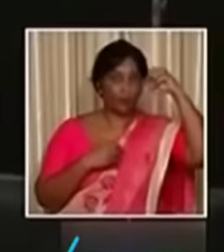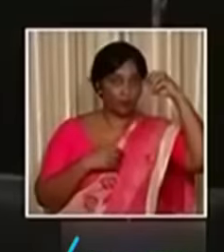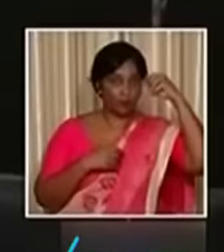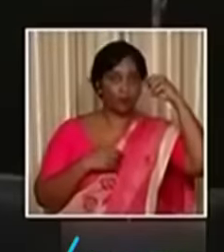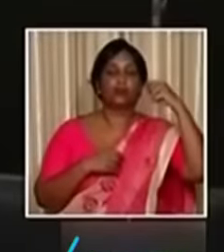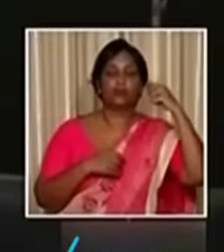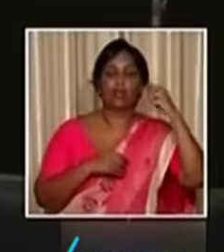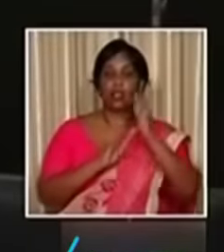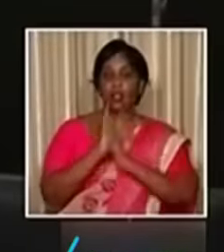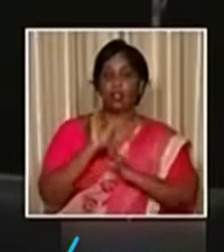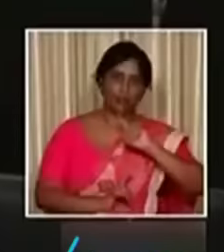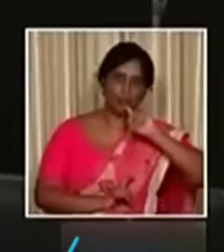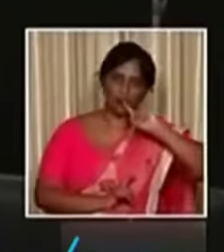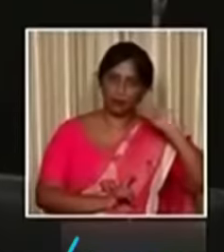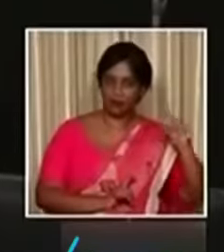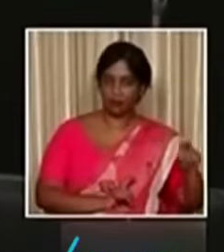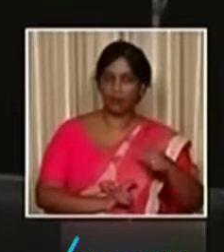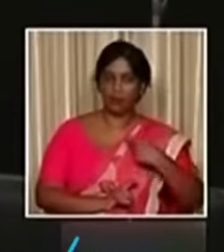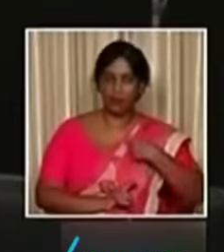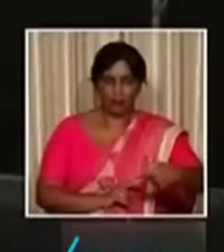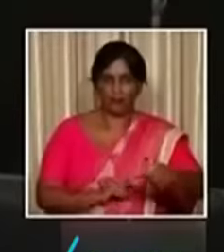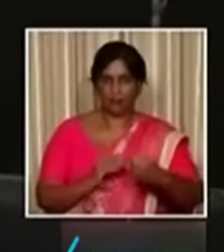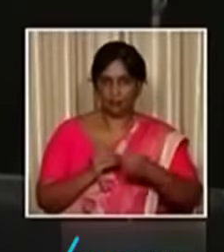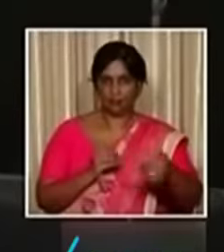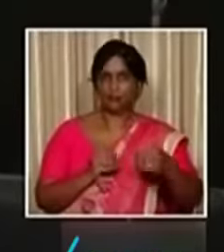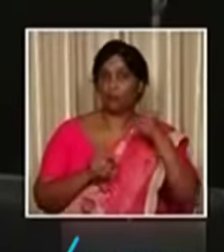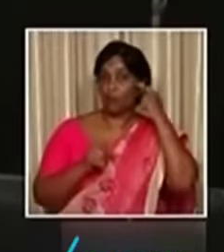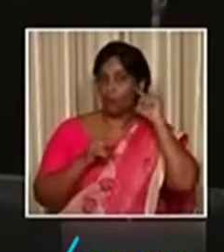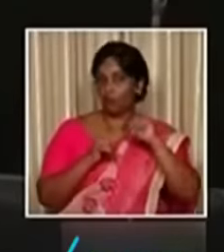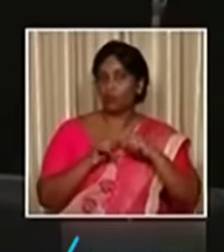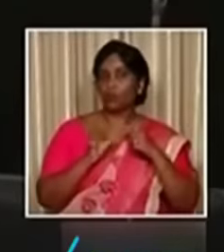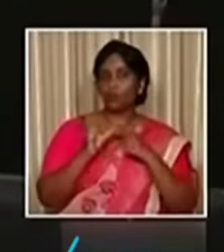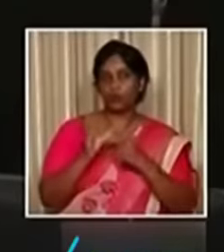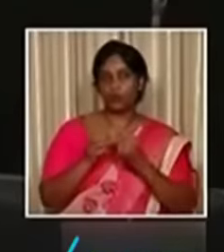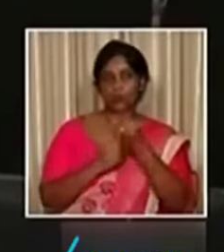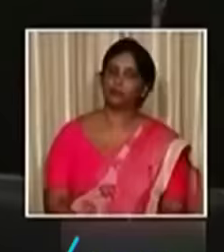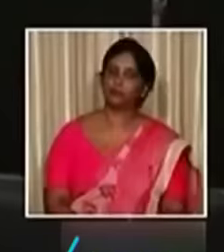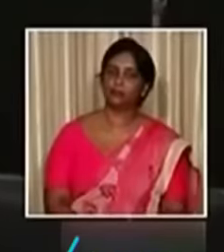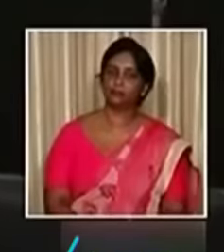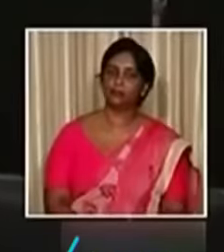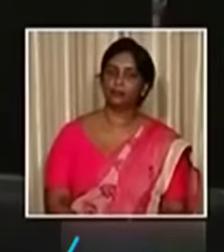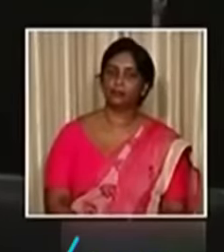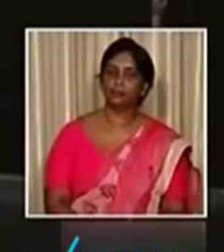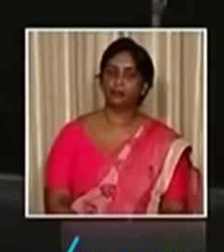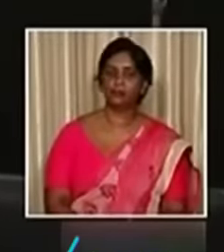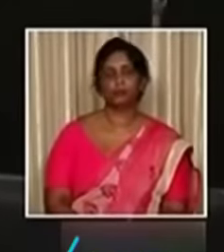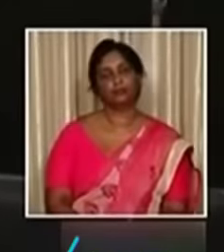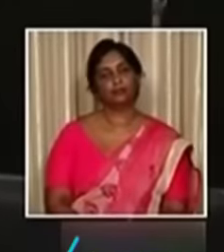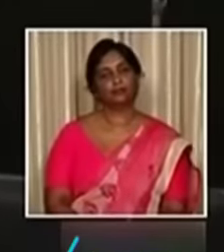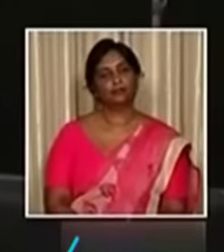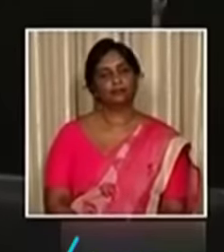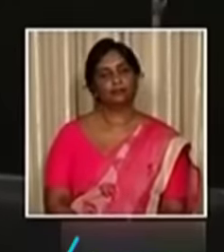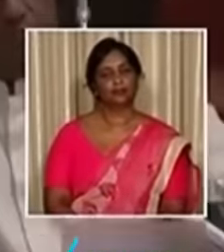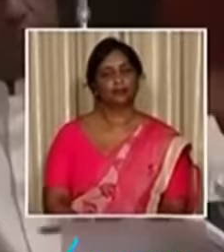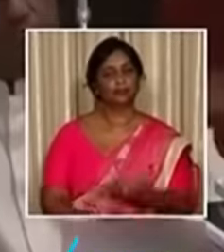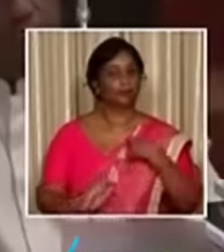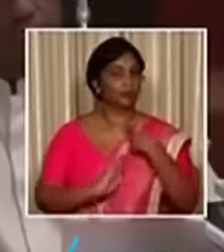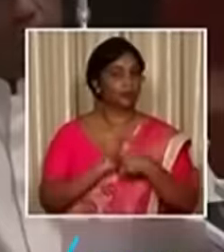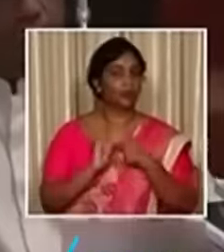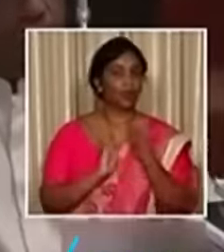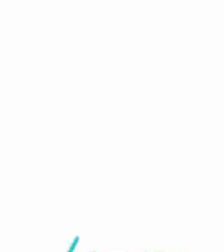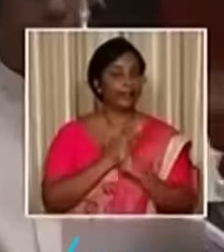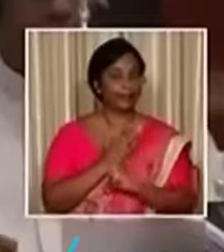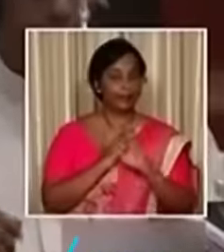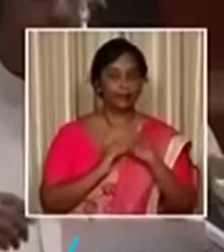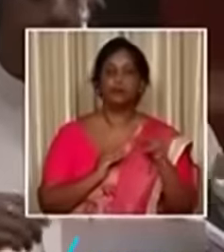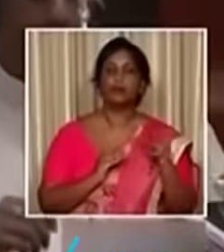පරිශක්තිය අමාත්‍යතුමාට යෝජනා කළා. මේ දින කීපය තුළ ඒ සම්බන්ධයෙන් පිළිතුරුක් ලබා දෙන්න කටයුතු කරනවා. අපේ රටේ මුදල් නීති නීති